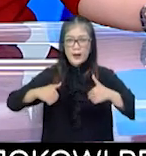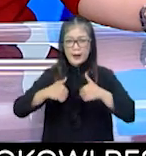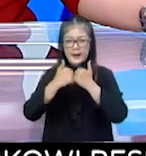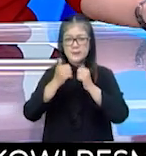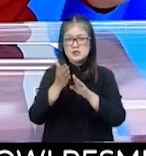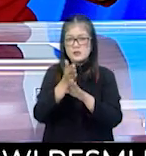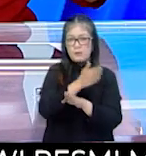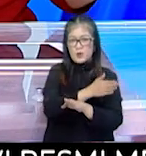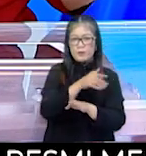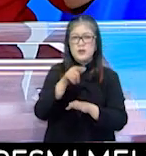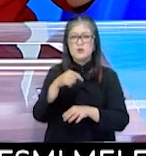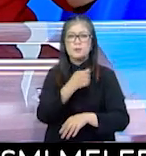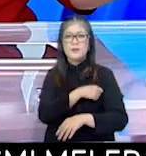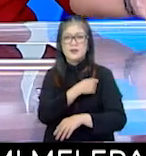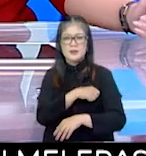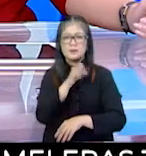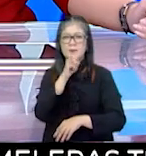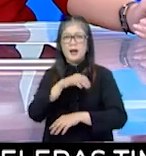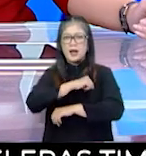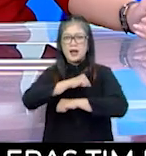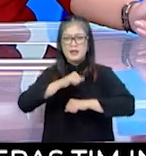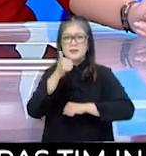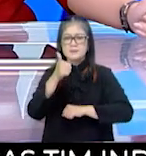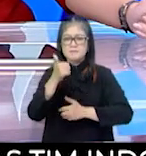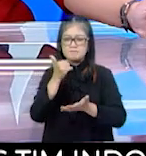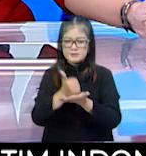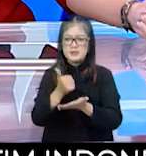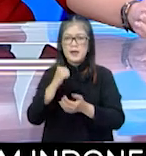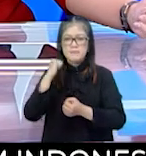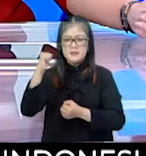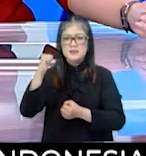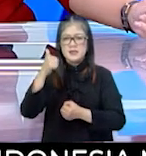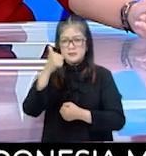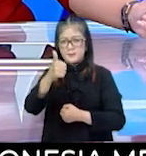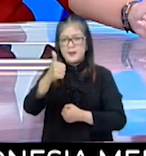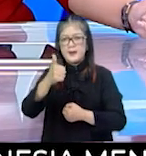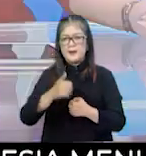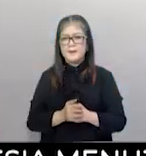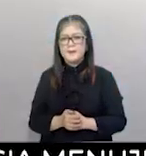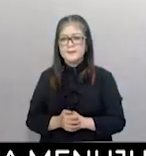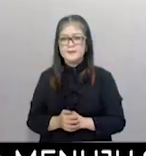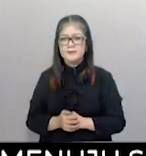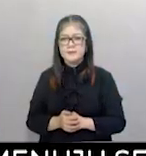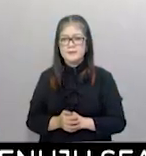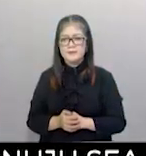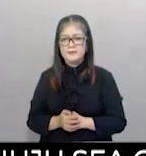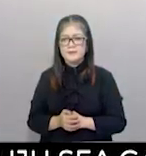yakin para atlet tetap bisa mempersembahkan prestasi terbaik untuk Indonesia.